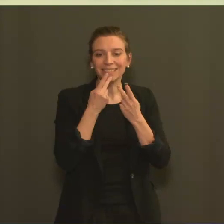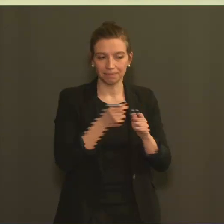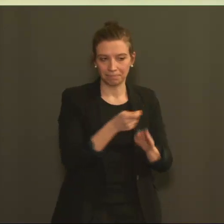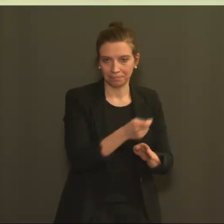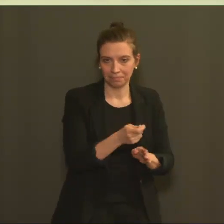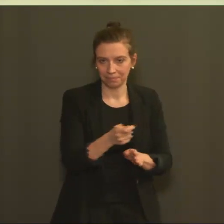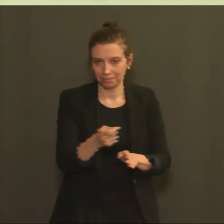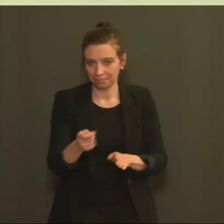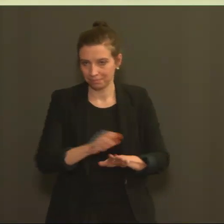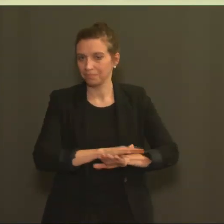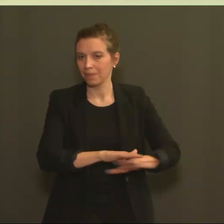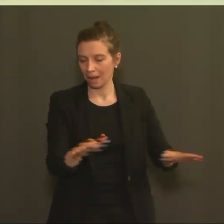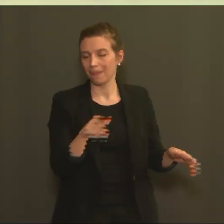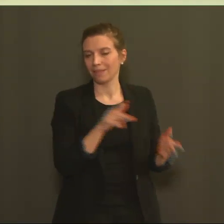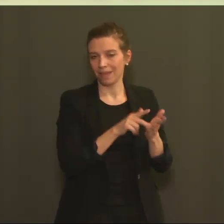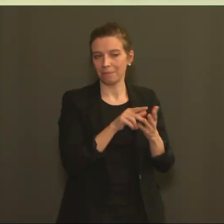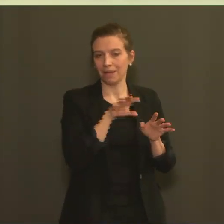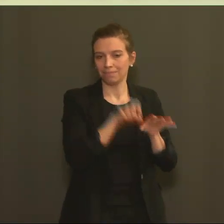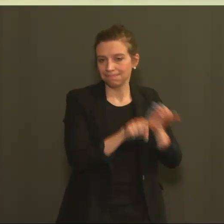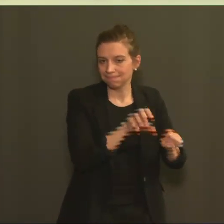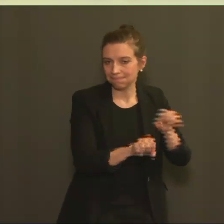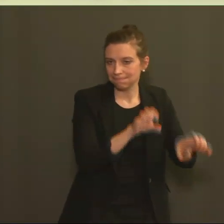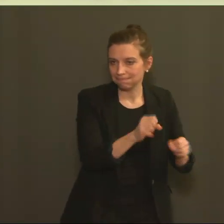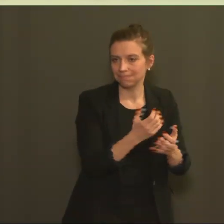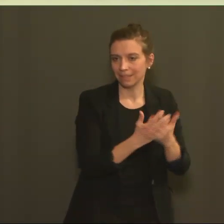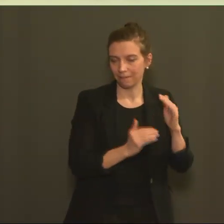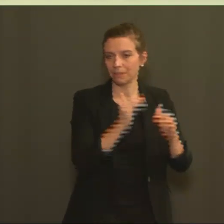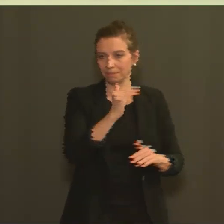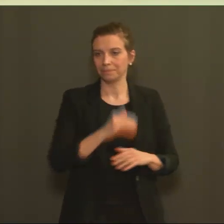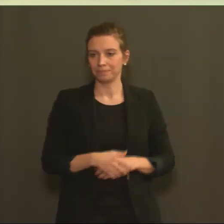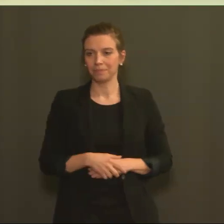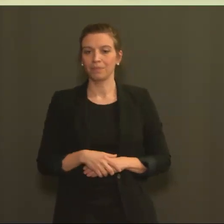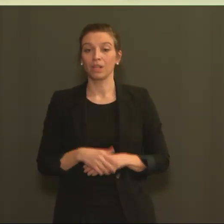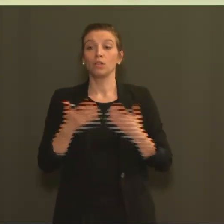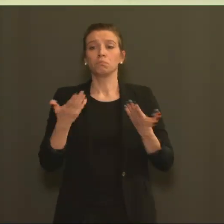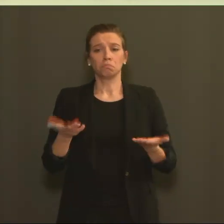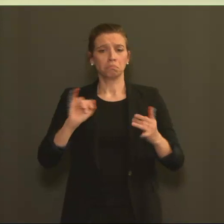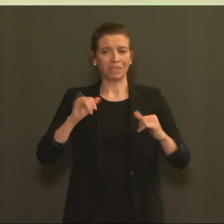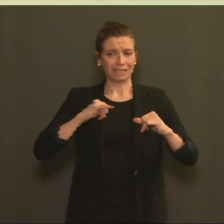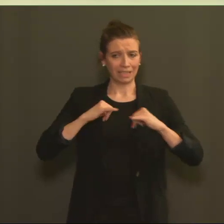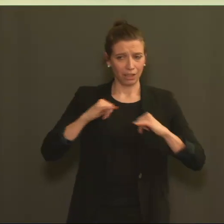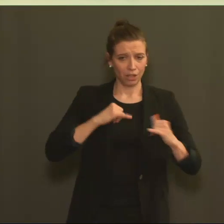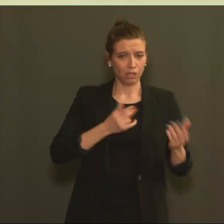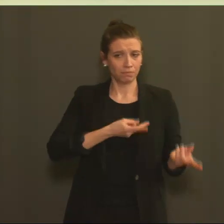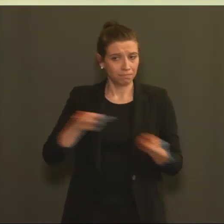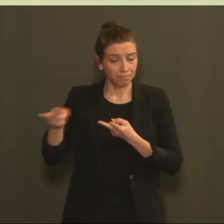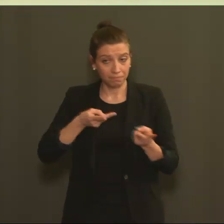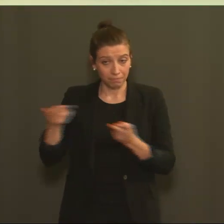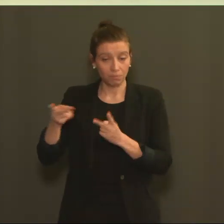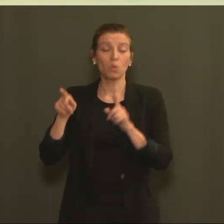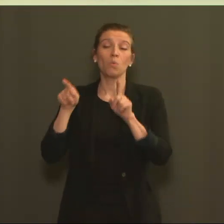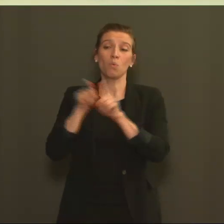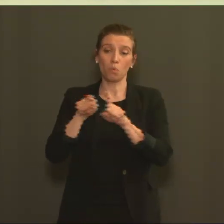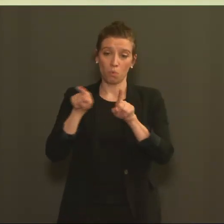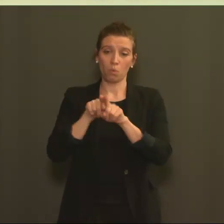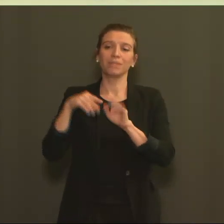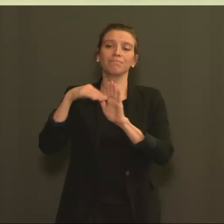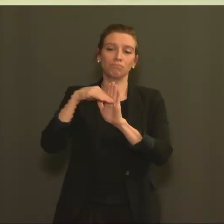de nieuwe ziekenhuisopnames blijven verder traag maar gestaag dalen verleden week waren er gemiddeld